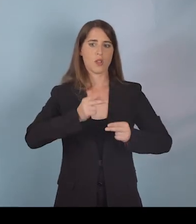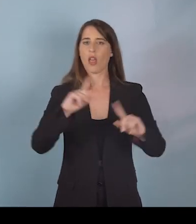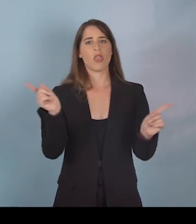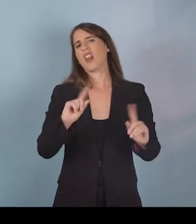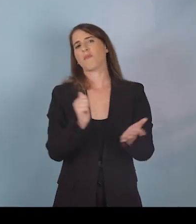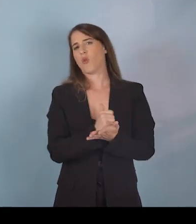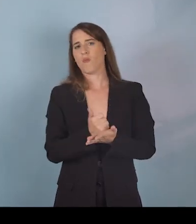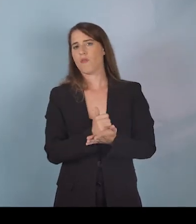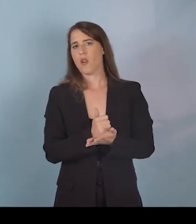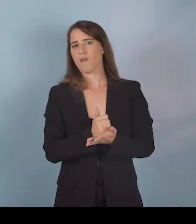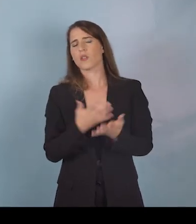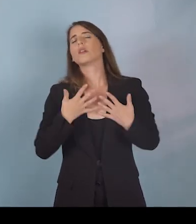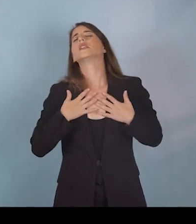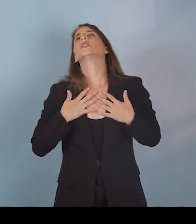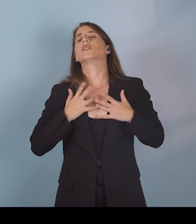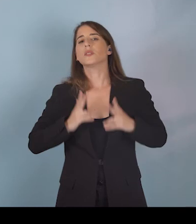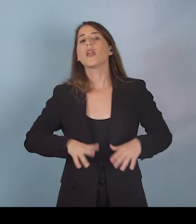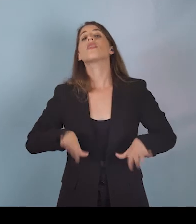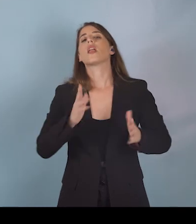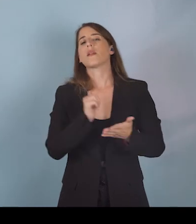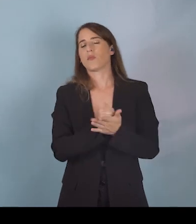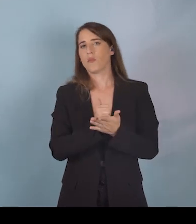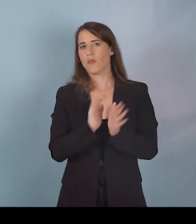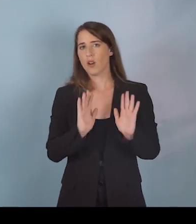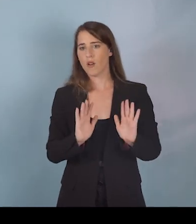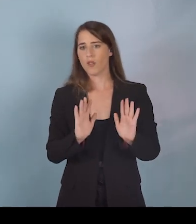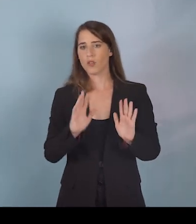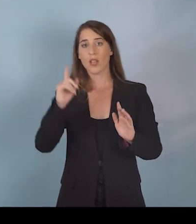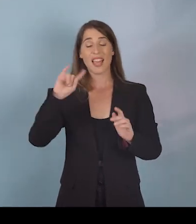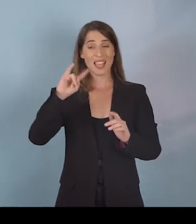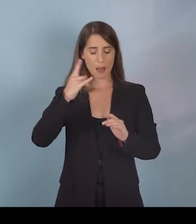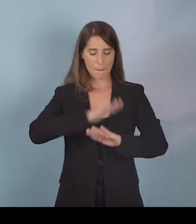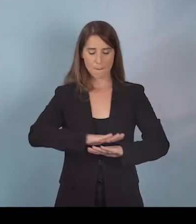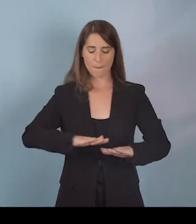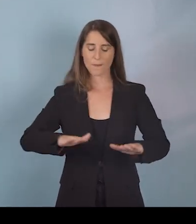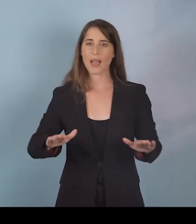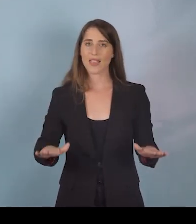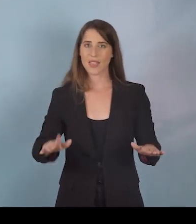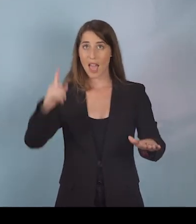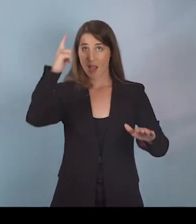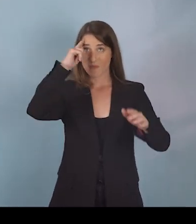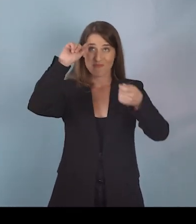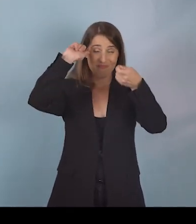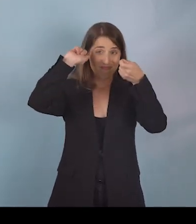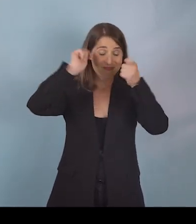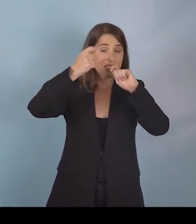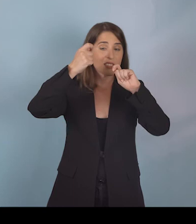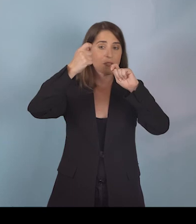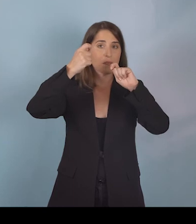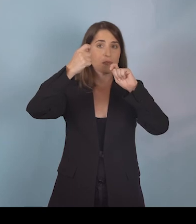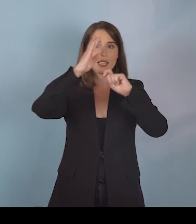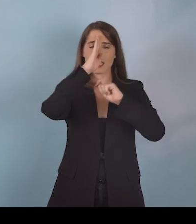ότι δεν είναι ομοφιλόφιλοι ή τέλος πάντων ότι να μετατρέψουν τα παιδιά